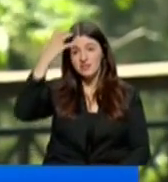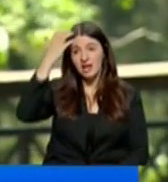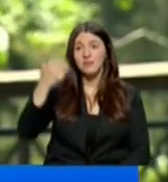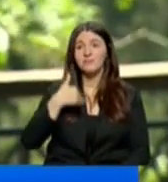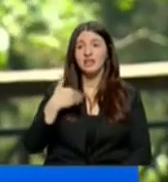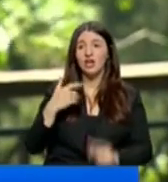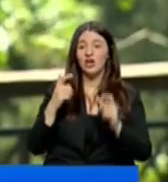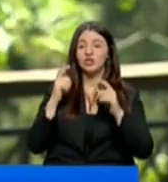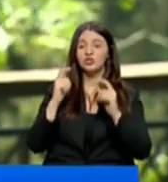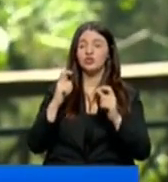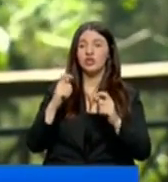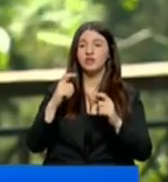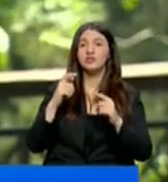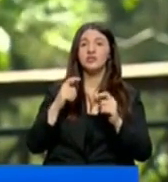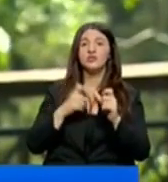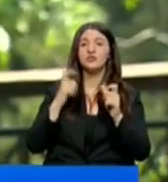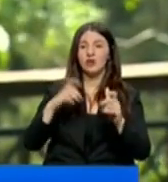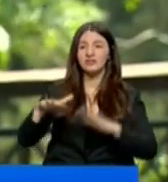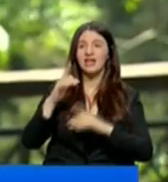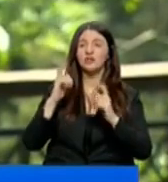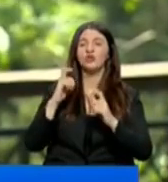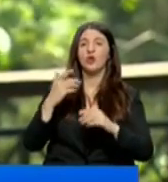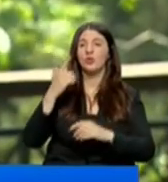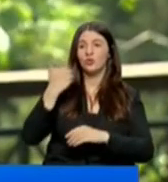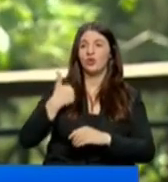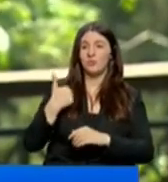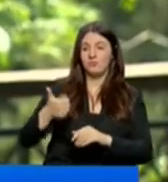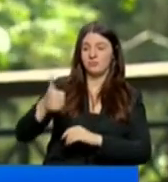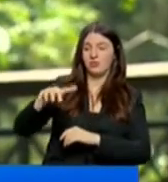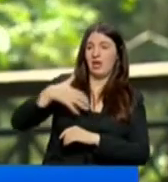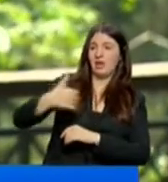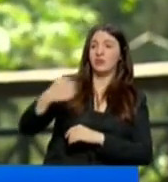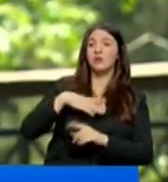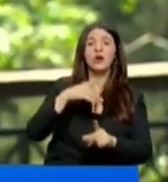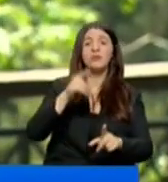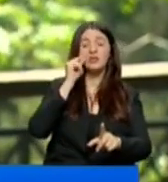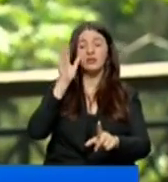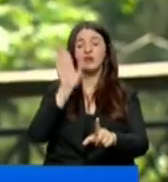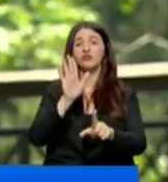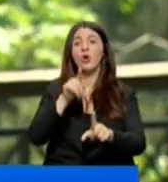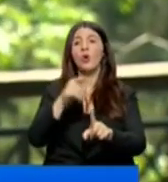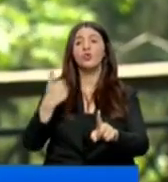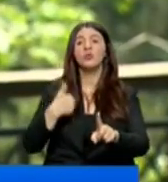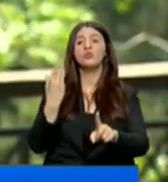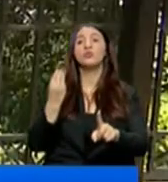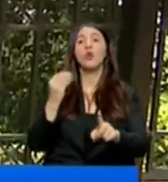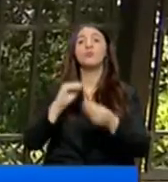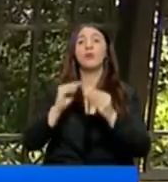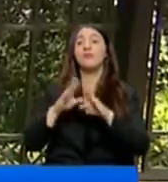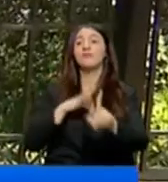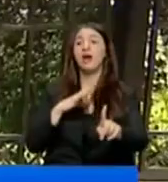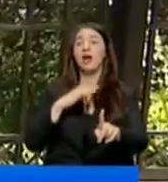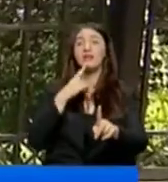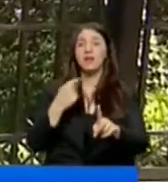ben Sosyal Sigortalar Kurumu Genel Müdürlüğü'nden alınmak istendiğimde Demirel, o kişi orada kalmalıdır çünkü o kurumun çok sorunları vardır